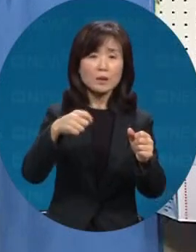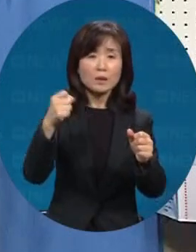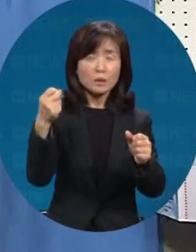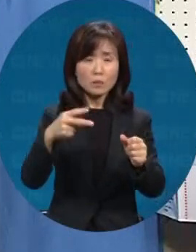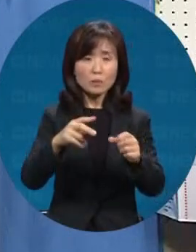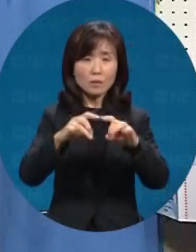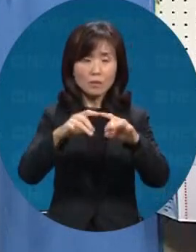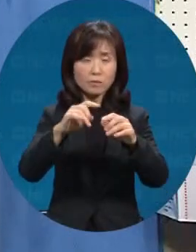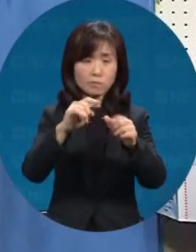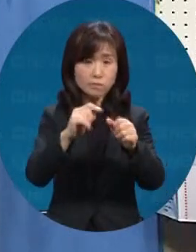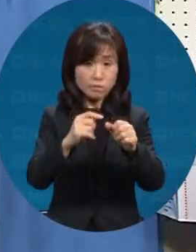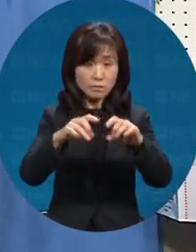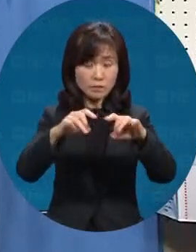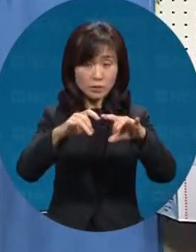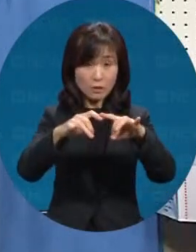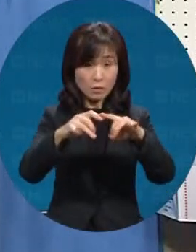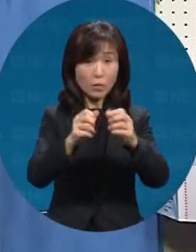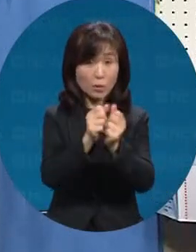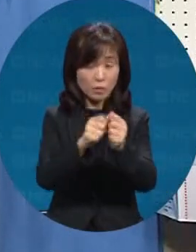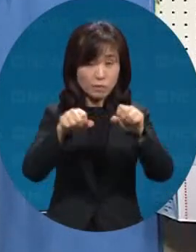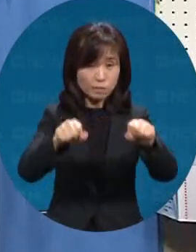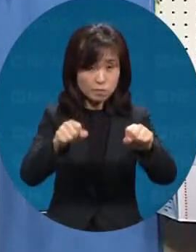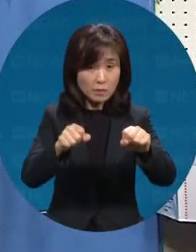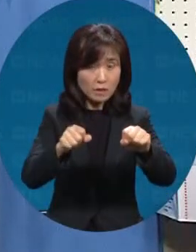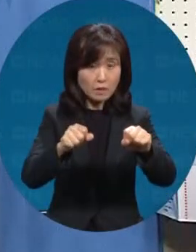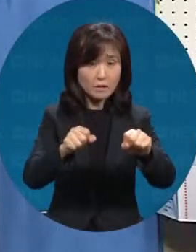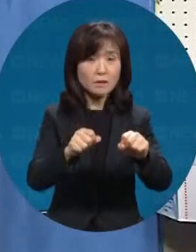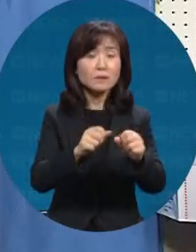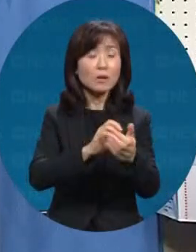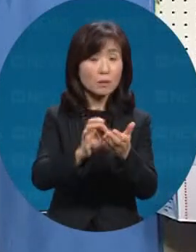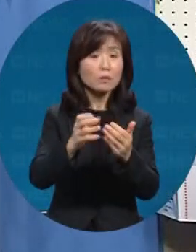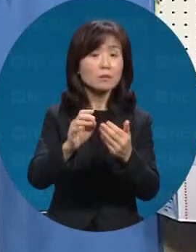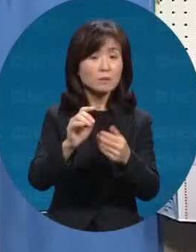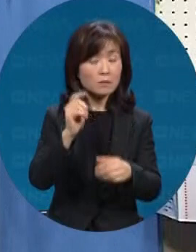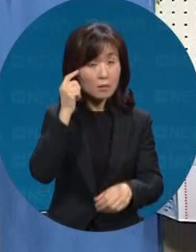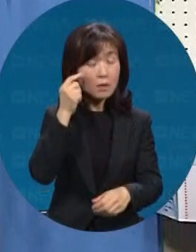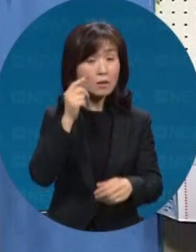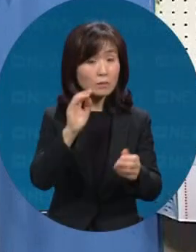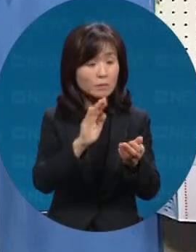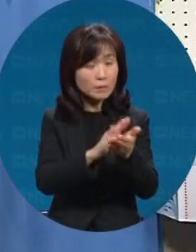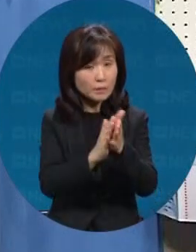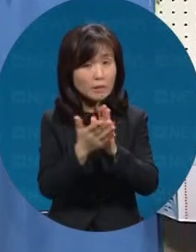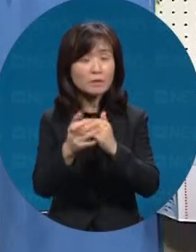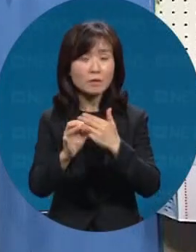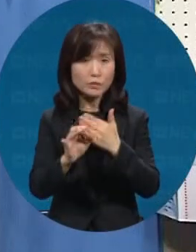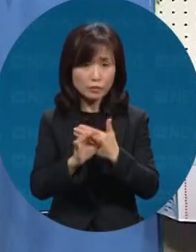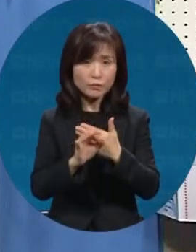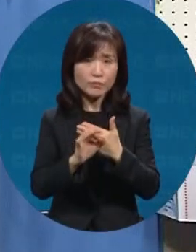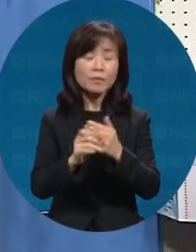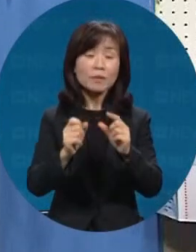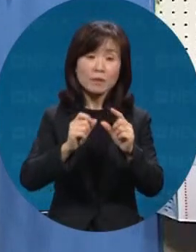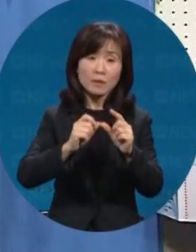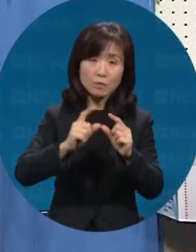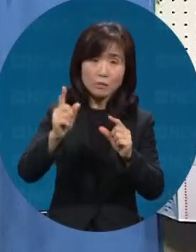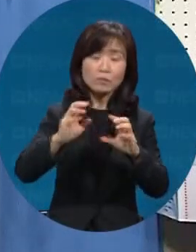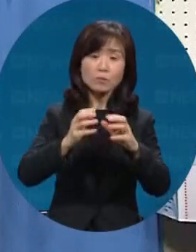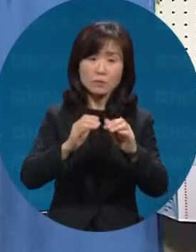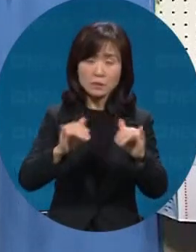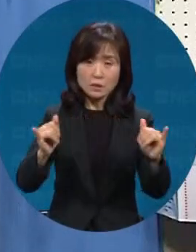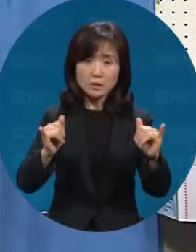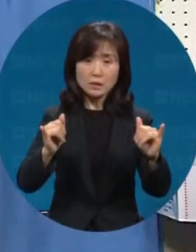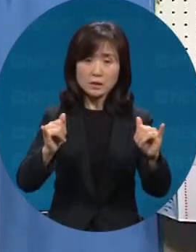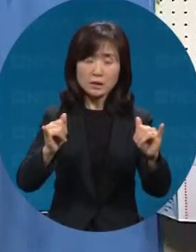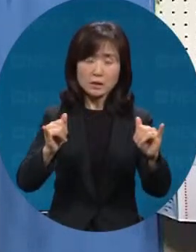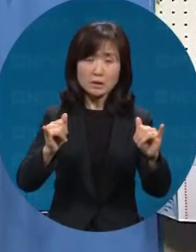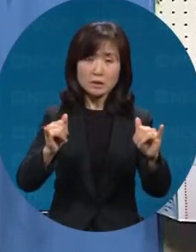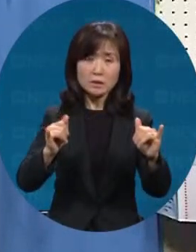된다 그런다면 전 국민의 생존이 돼 있고 저희가 겪는 분들이 아까도 말씀드렸지만 대부분은 정상